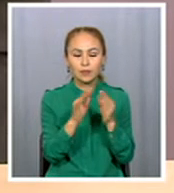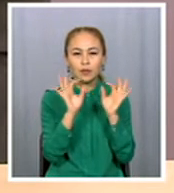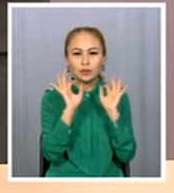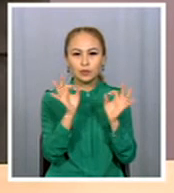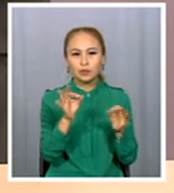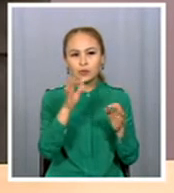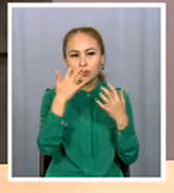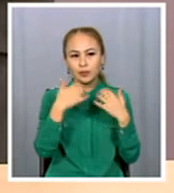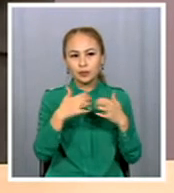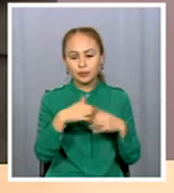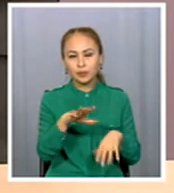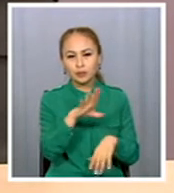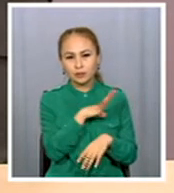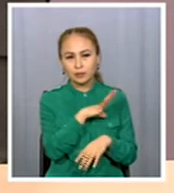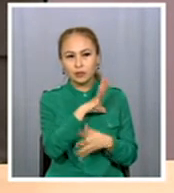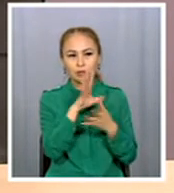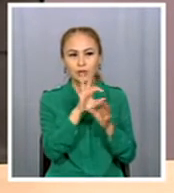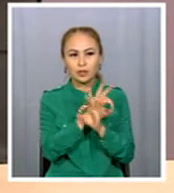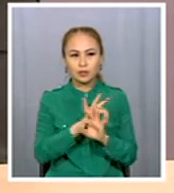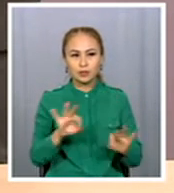есептедік. Жарайсыңдар.